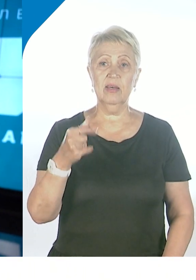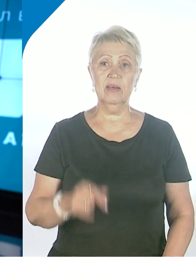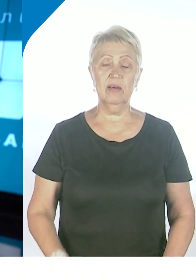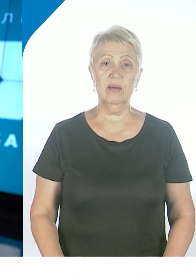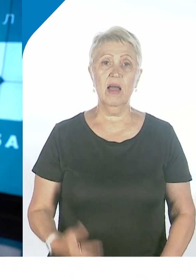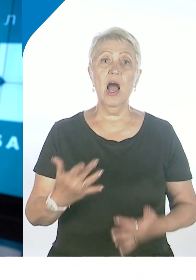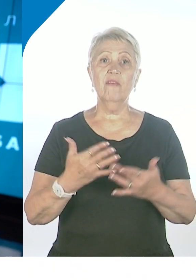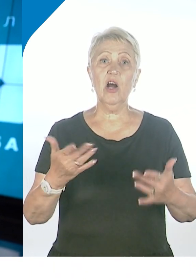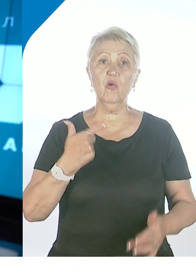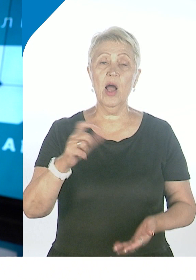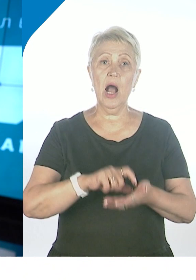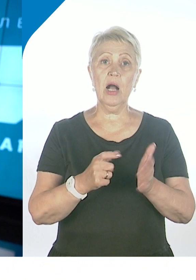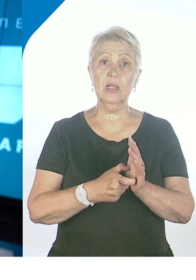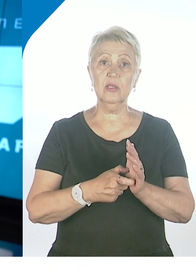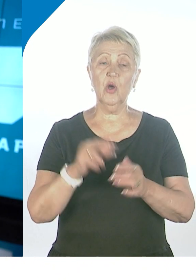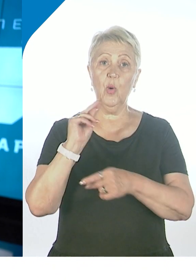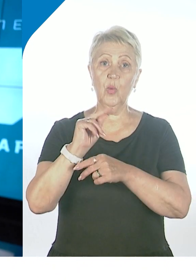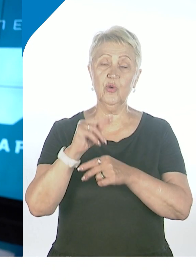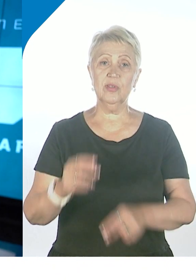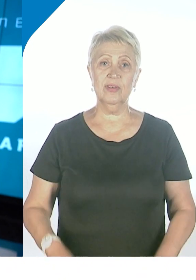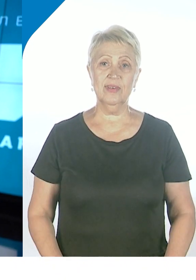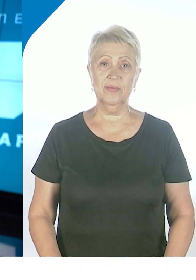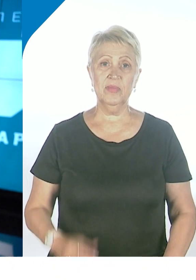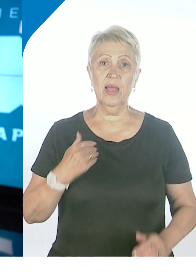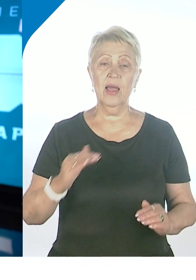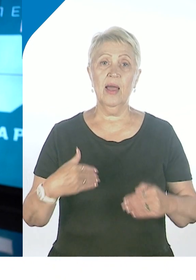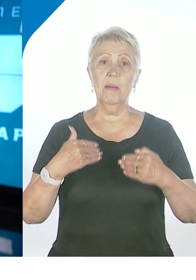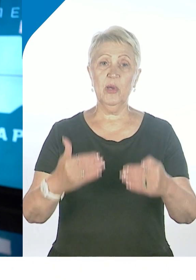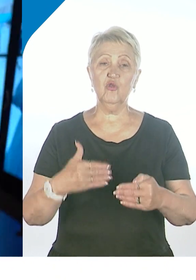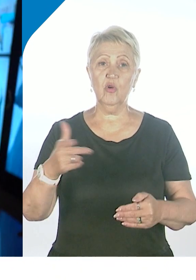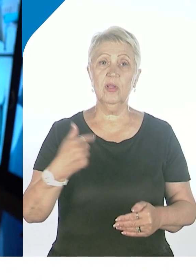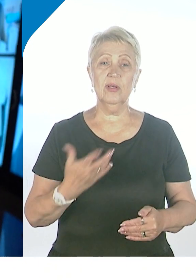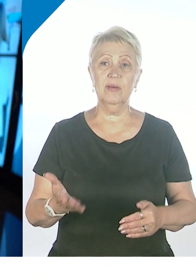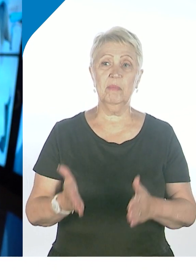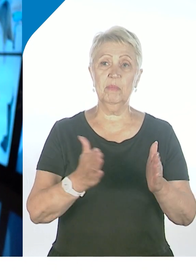классе учишься? Какая школа? Перешел в 7 класс. 72-я школа.